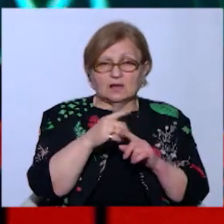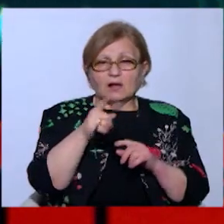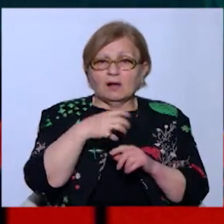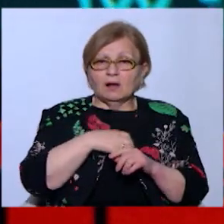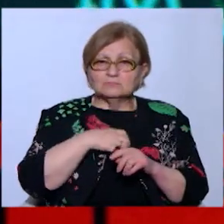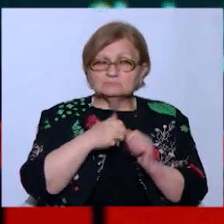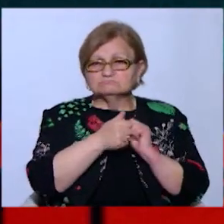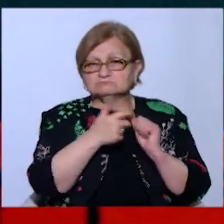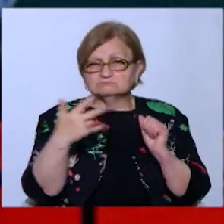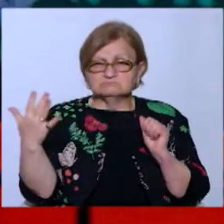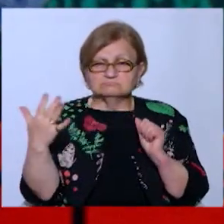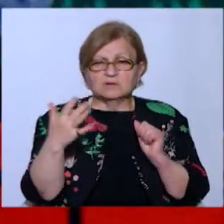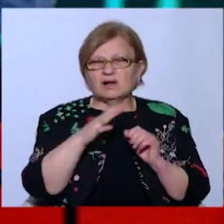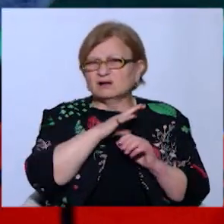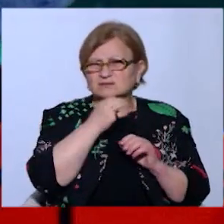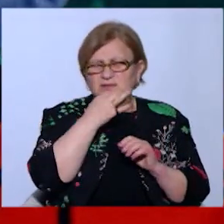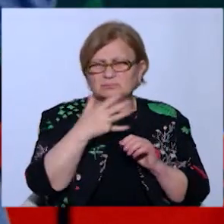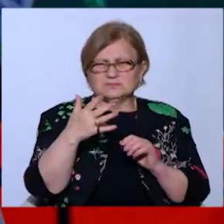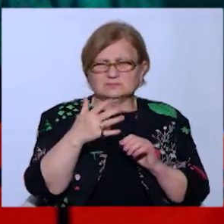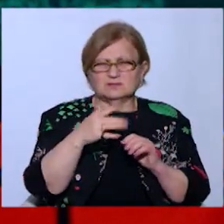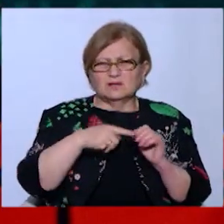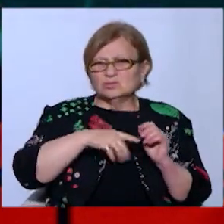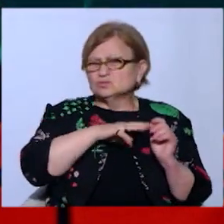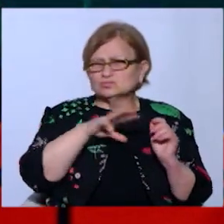მნიშვნელობათა სიმრავლე კი ნებისმიერი რიცხვი არის